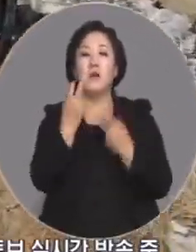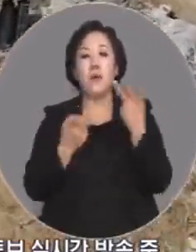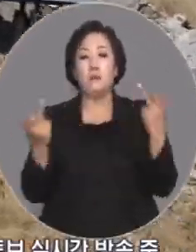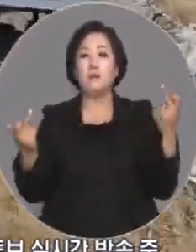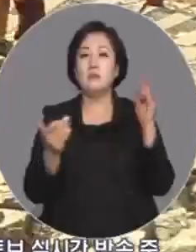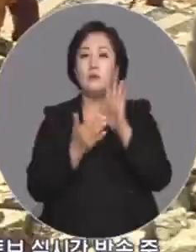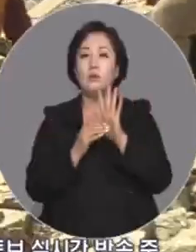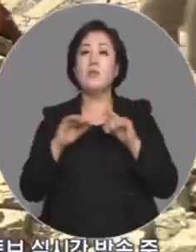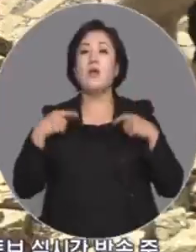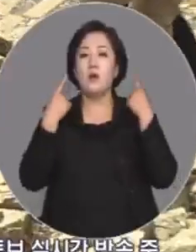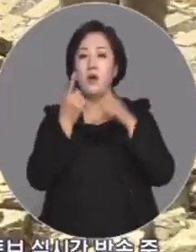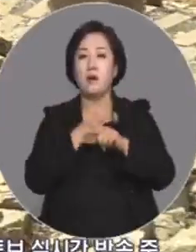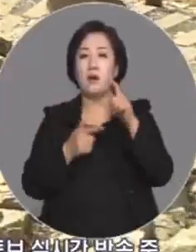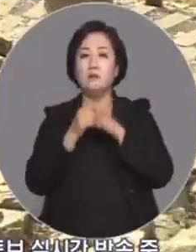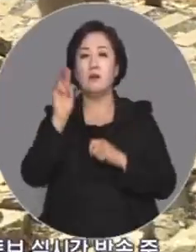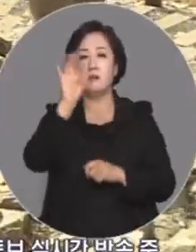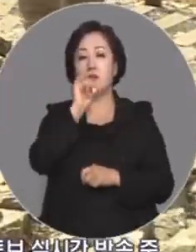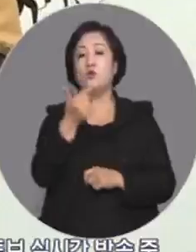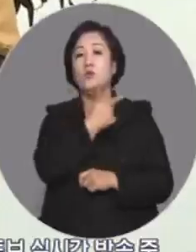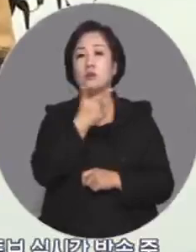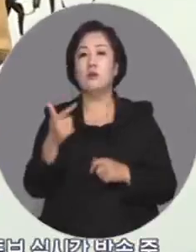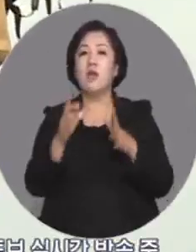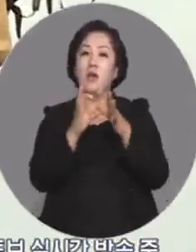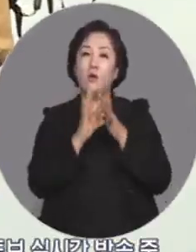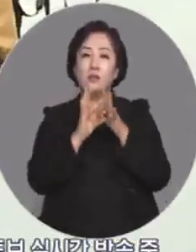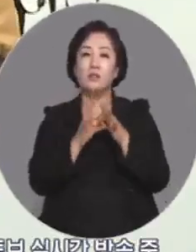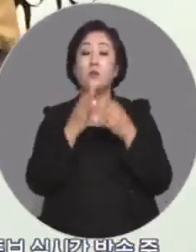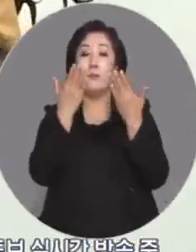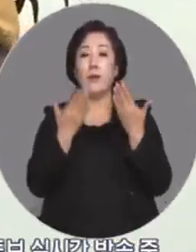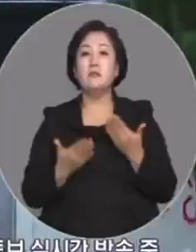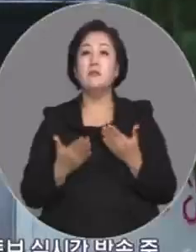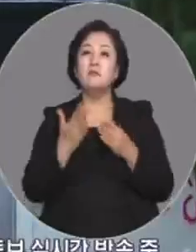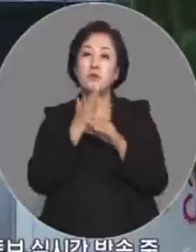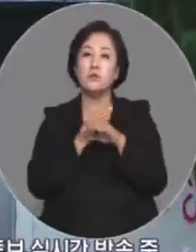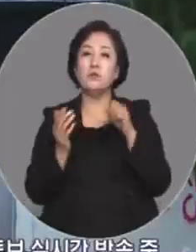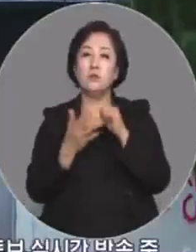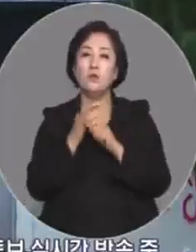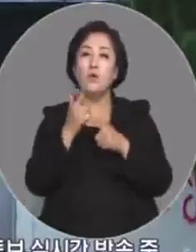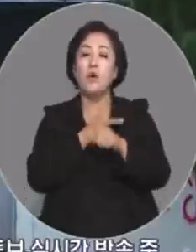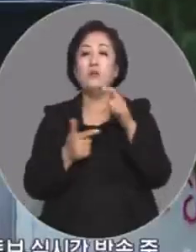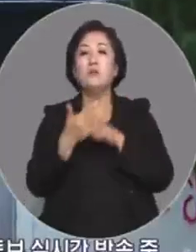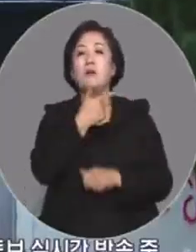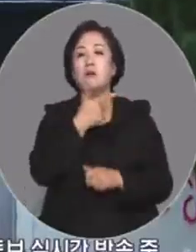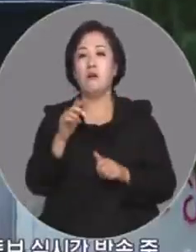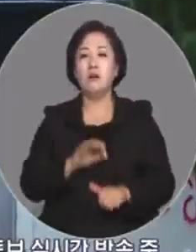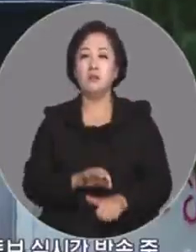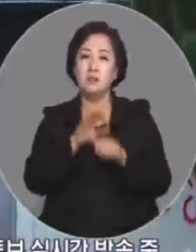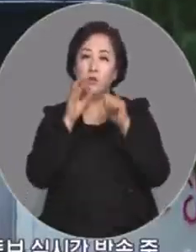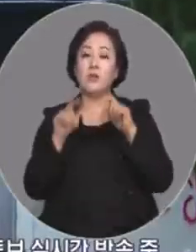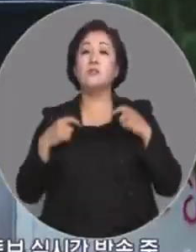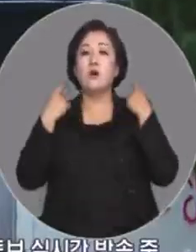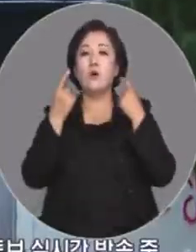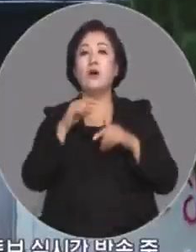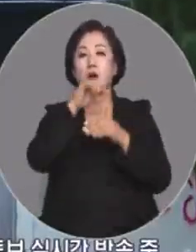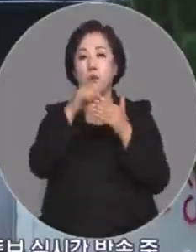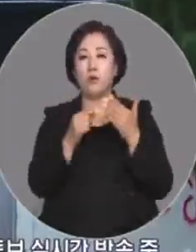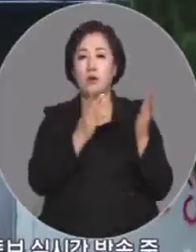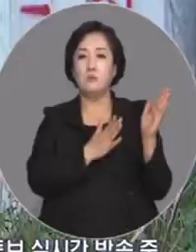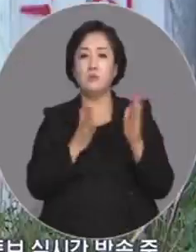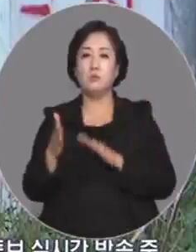중심으로 울산 관광이 전국적 관심을 불러모으고 있습니다. 모처럼의 호재를 관광 활성화로 연결시키기